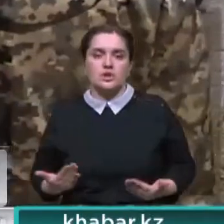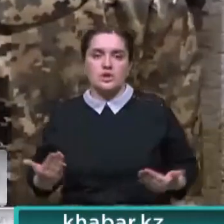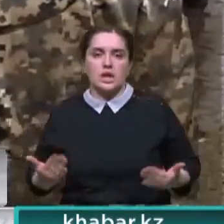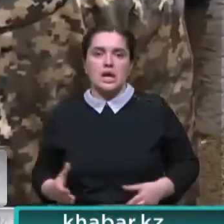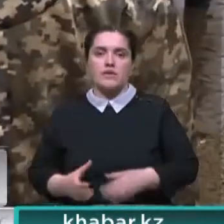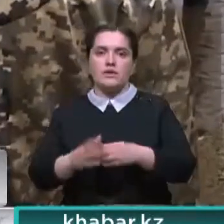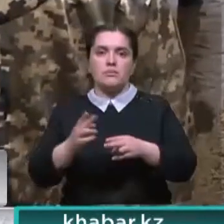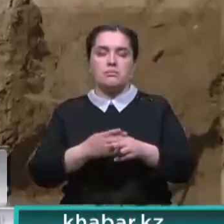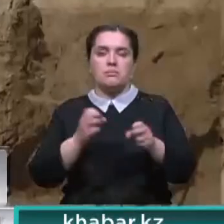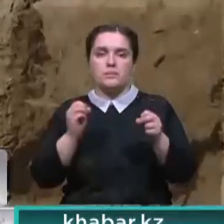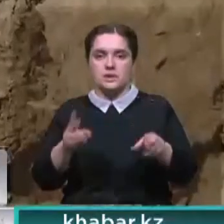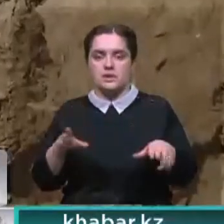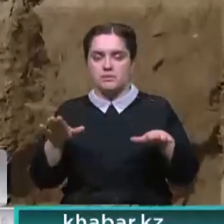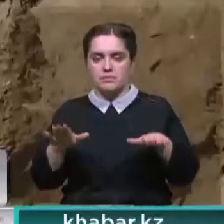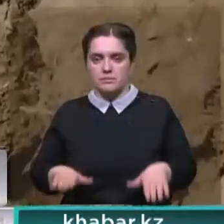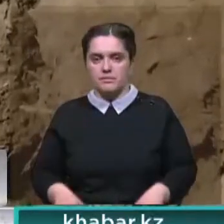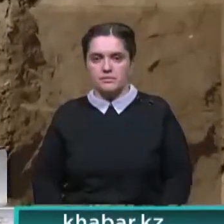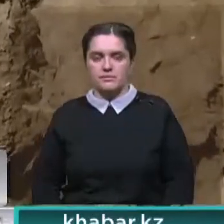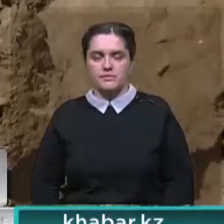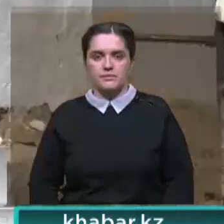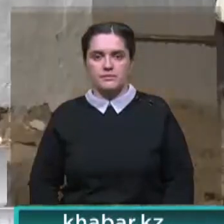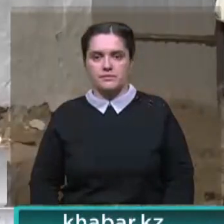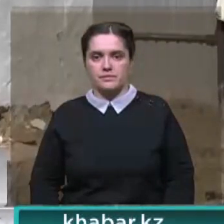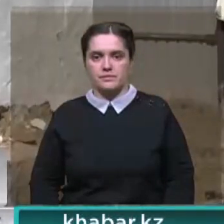100 жителей эвакуированы в безопасное место.